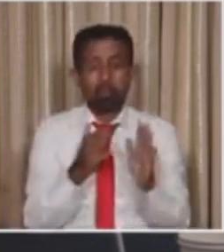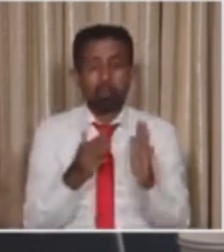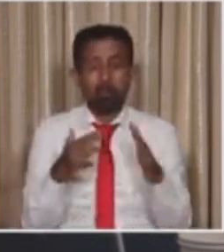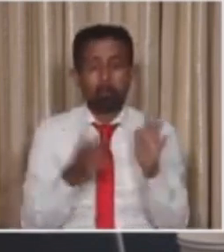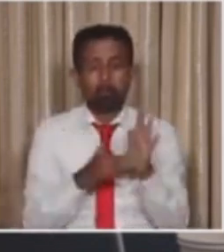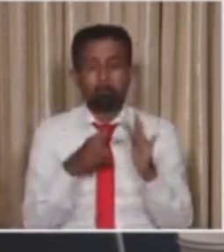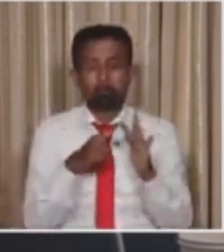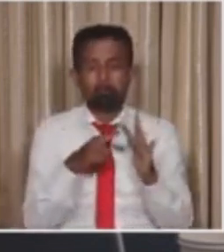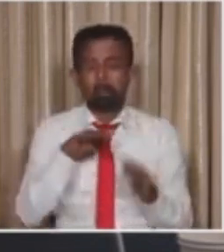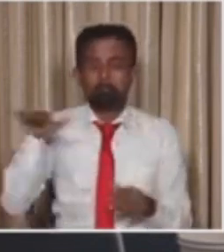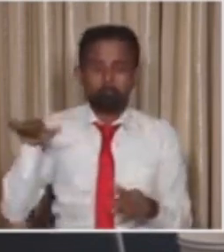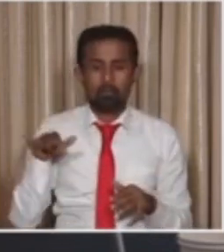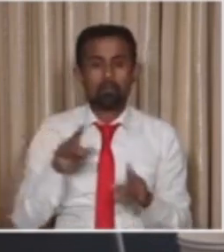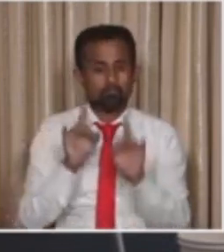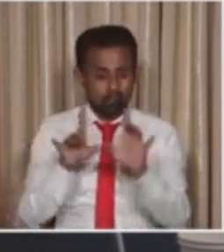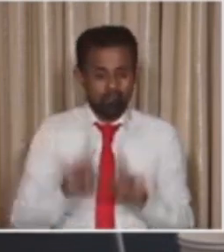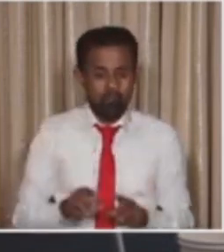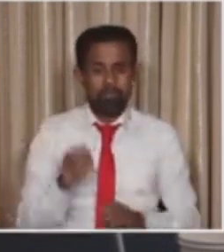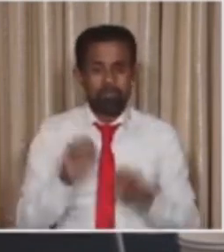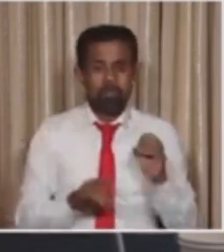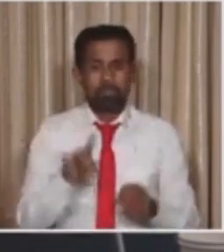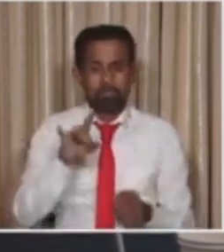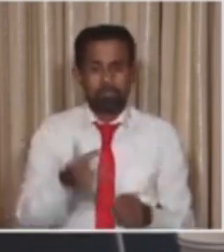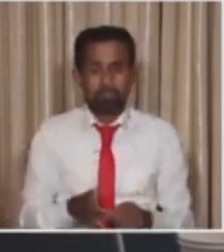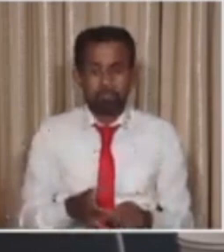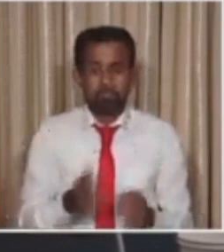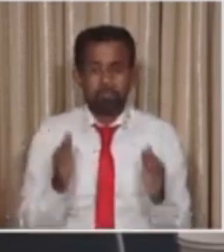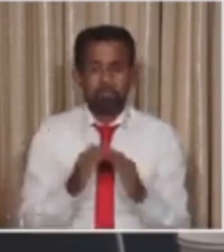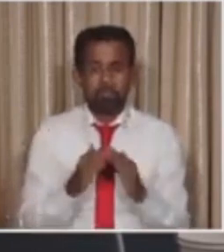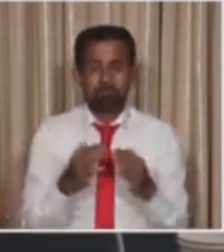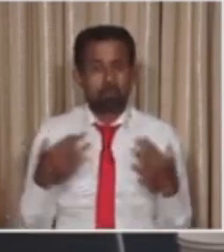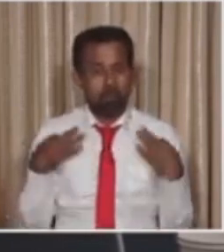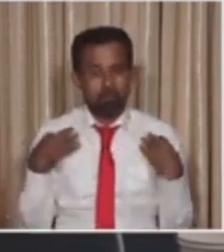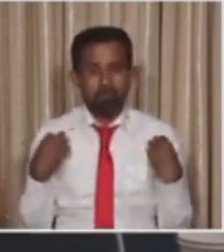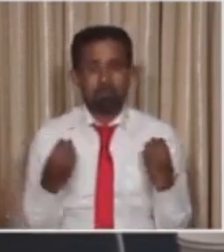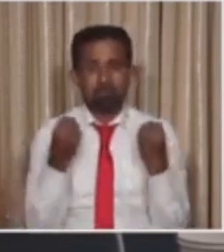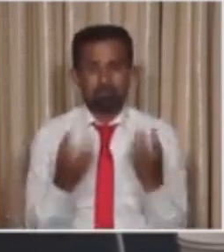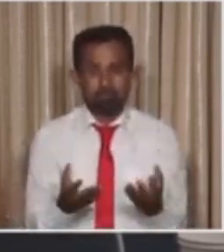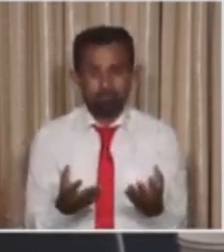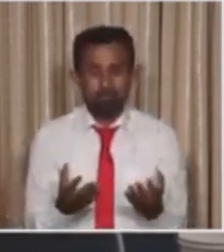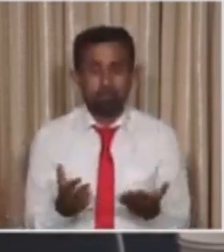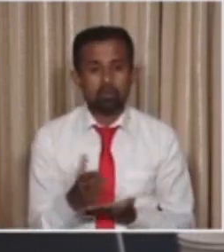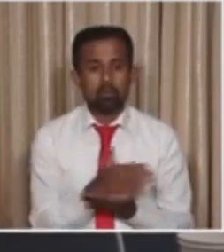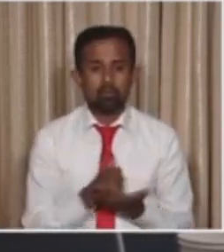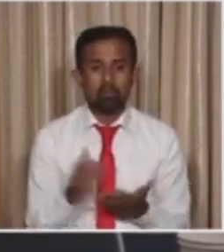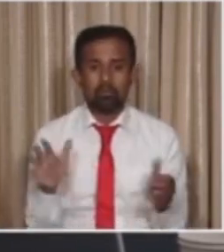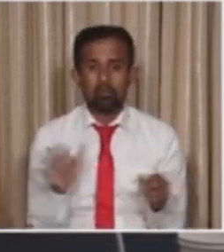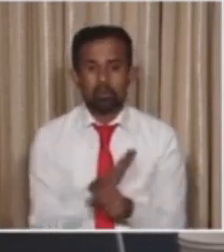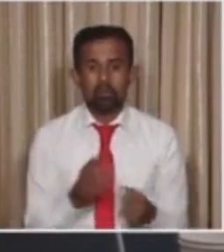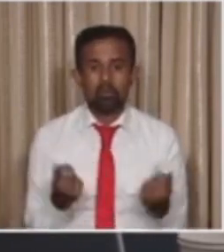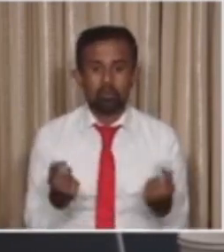அந்த மக்களுக்கு இன்று 100க்கு 100 அங்கு வீடுகள் கட்டி கொடுக்கப்பட்டு அல்லது அதை முழுசாக அவர்கள் அனுபவிப்பதற்கான சந்தர்ப்பம்